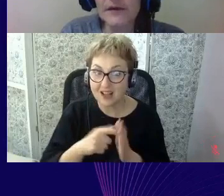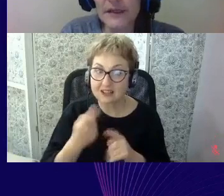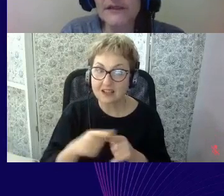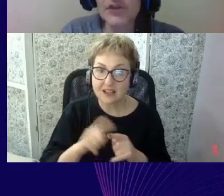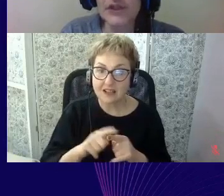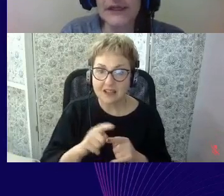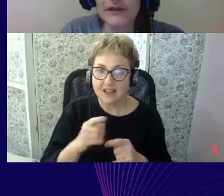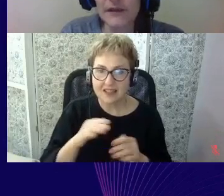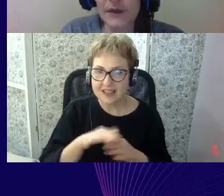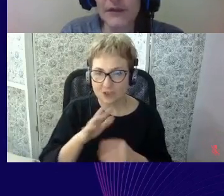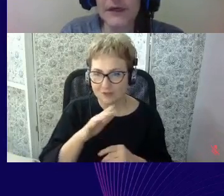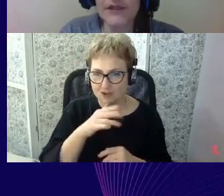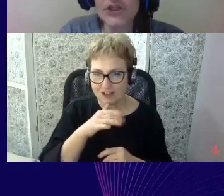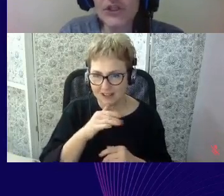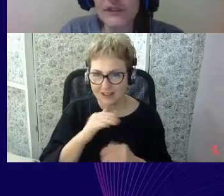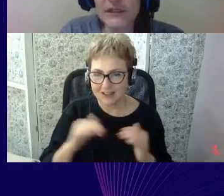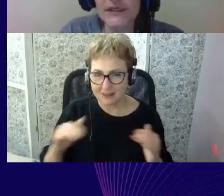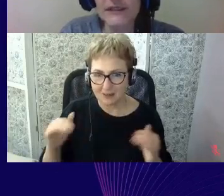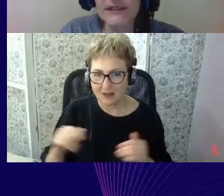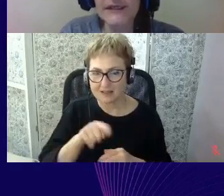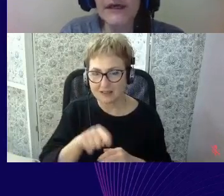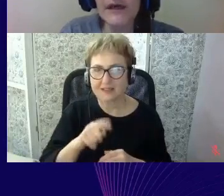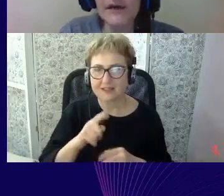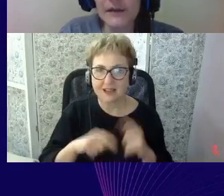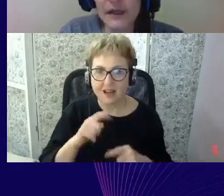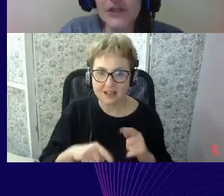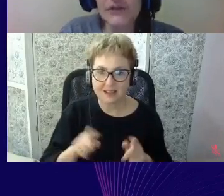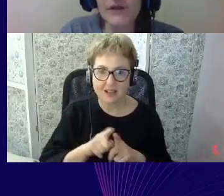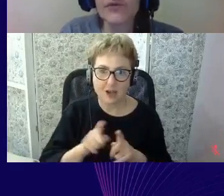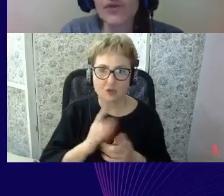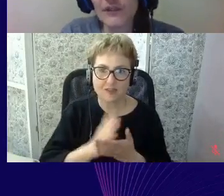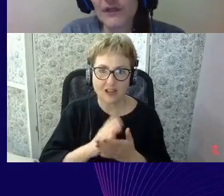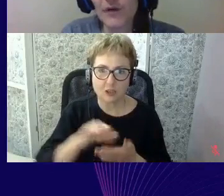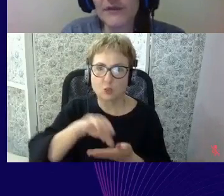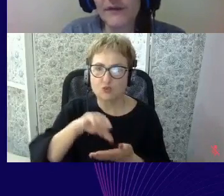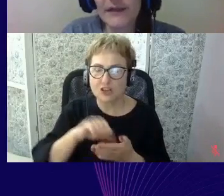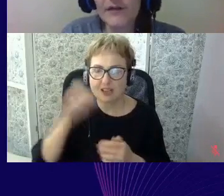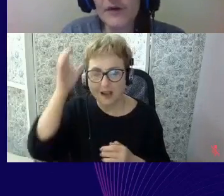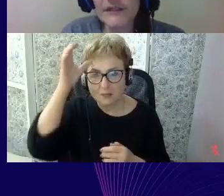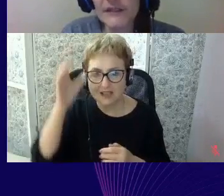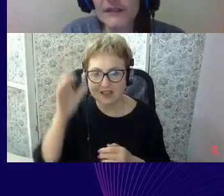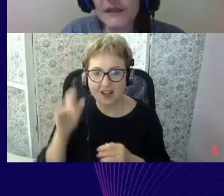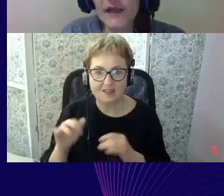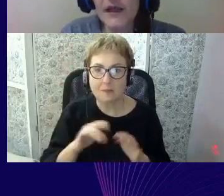это несовершеннолетние ребята. Конечно же, здесь родители также являются участниками образовательного процесса,